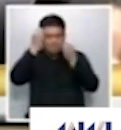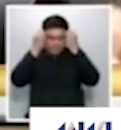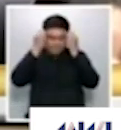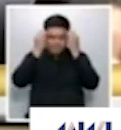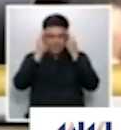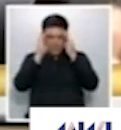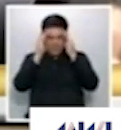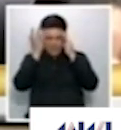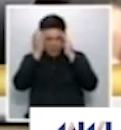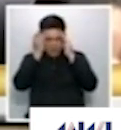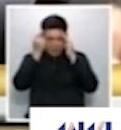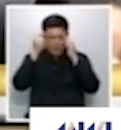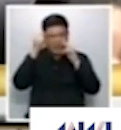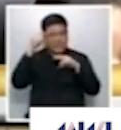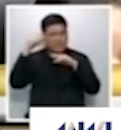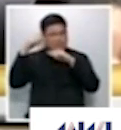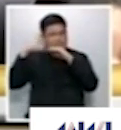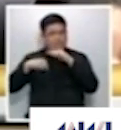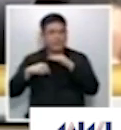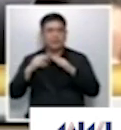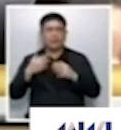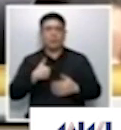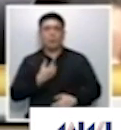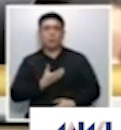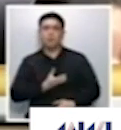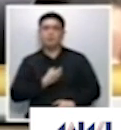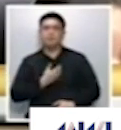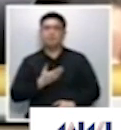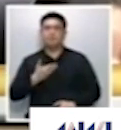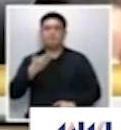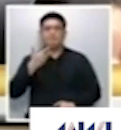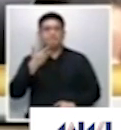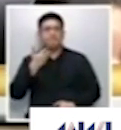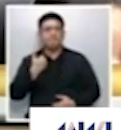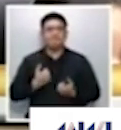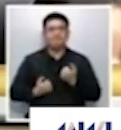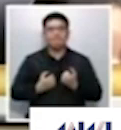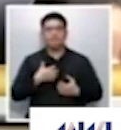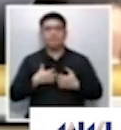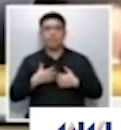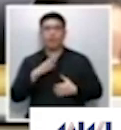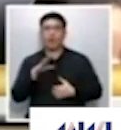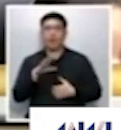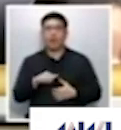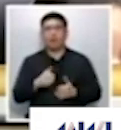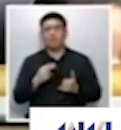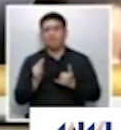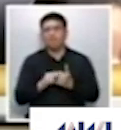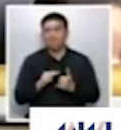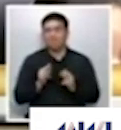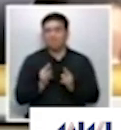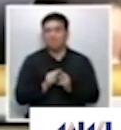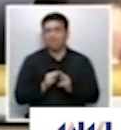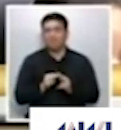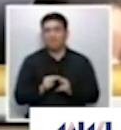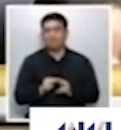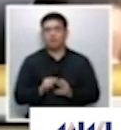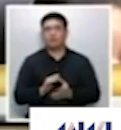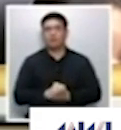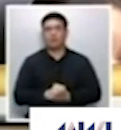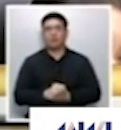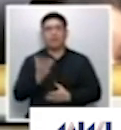ได้มีความรู้สึกคึกขนองขึ้นจนไม่สามารถที่จะควบคุมตัวเองได้จากเครื่องดื่มต่างๆน